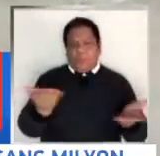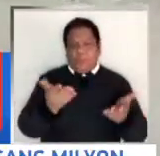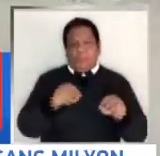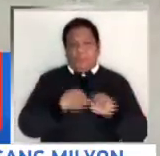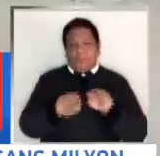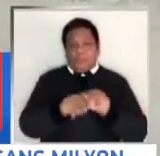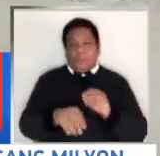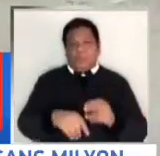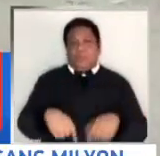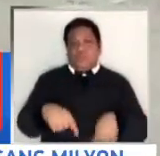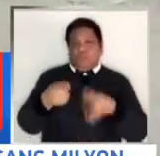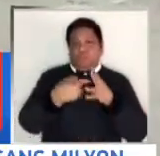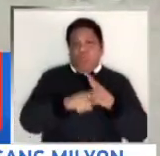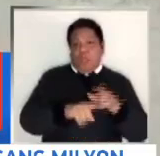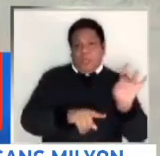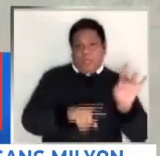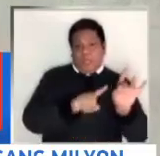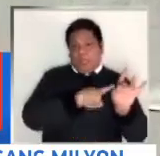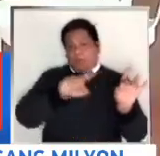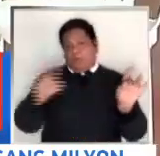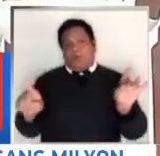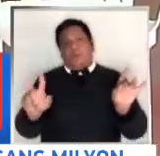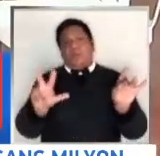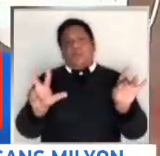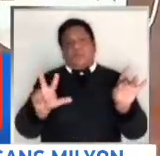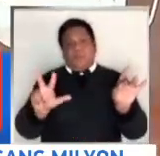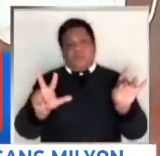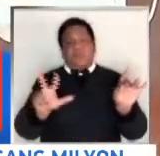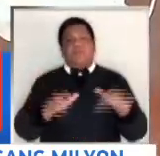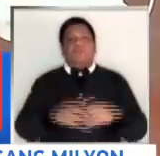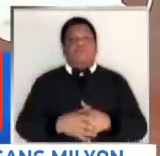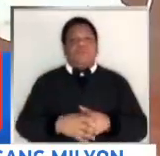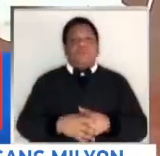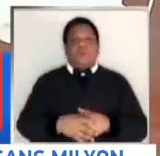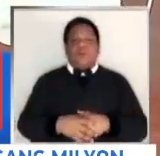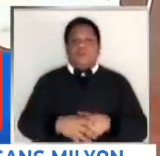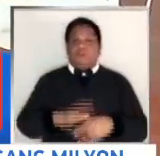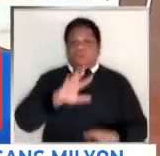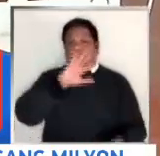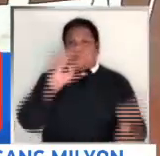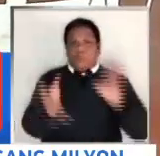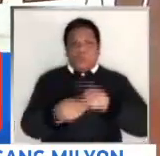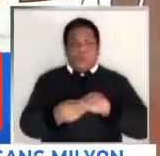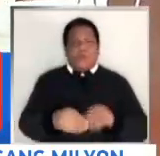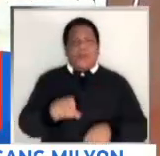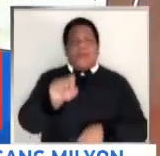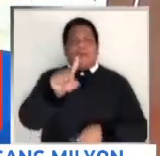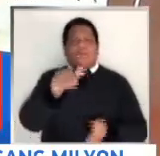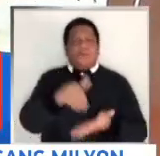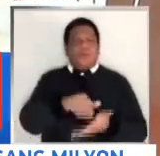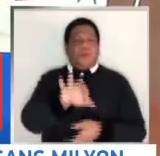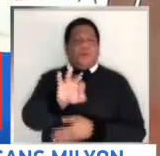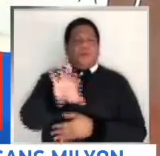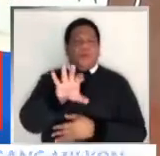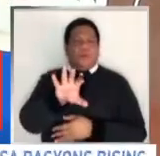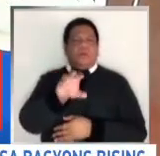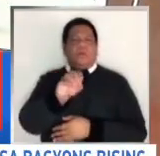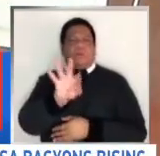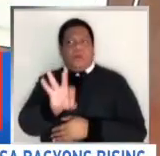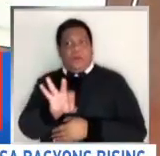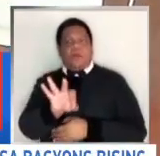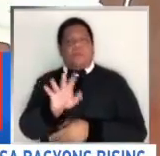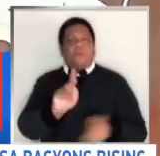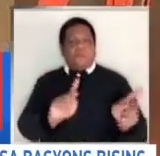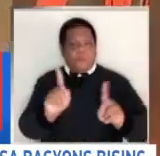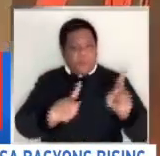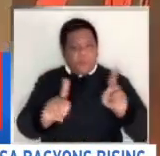8 ng umaga hanggang alas 3 ng hapon. Sa kabuuan, 11,909 na benepisyaryo sa buong lungsod ng